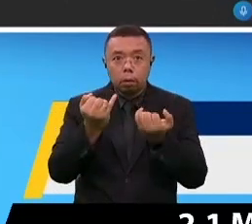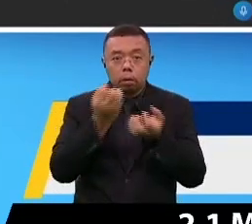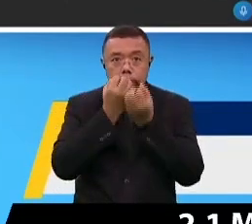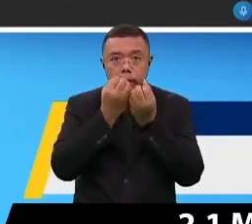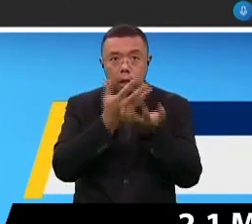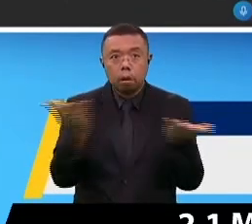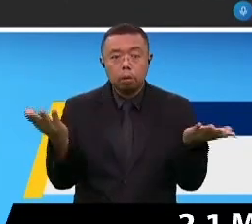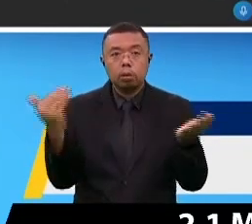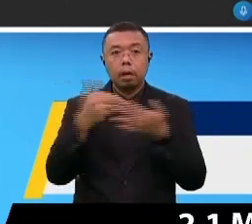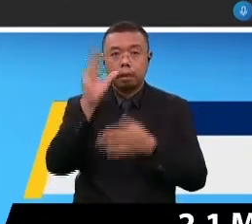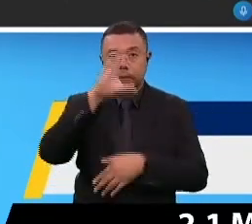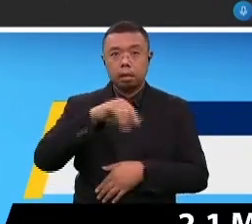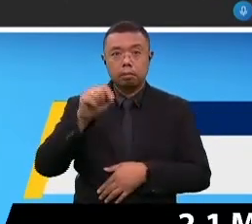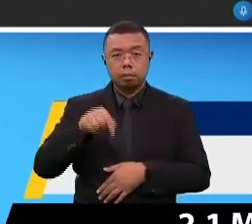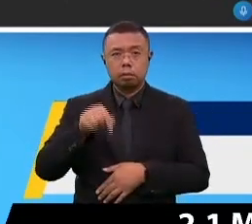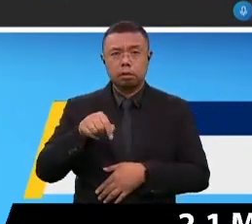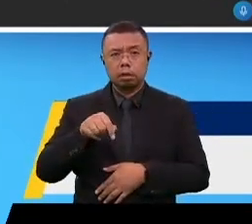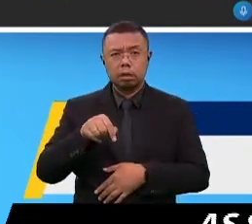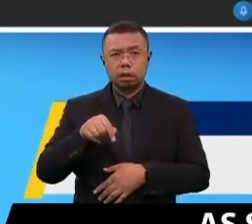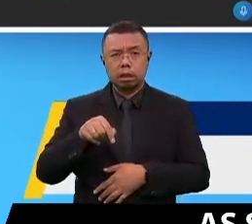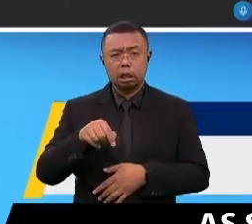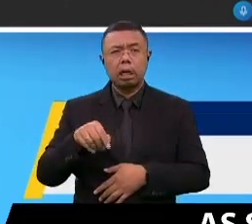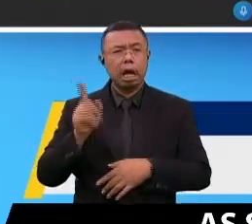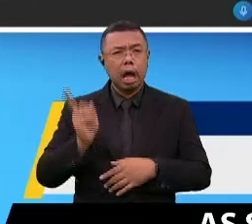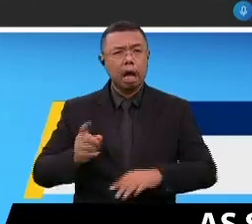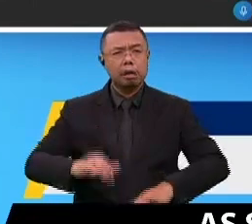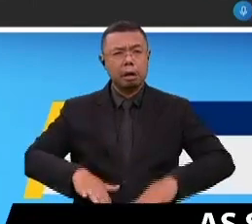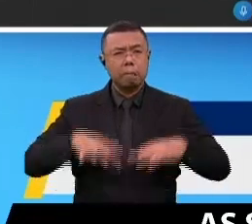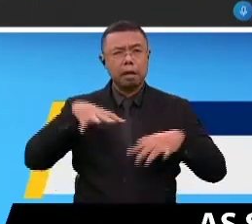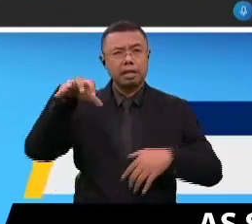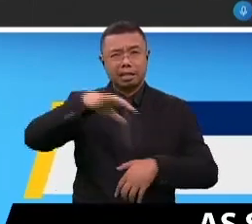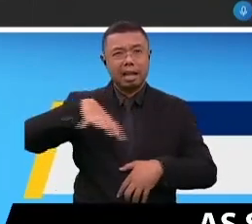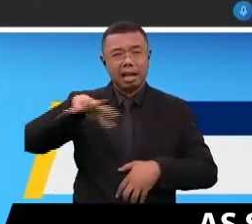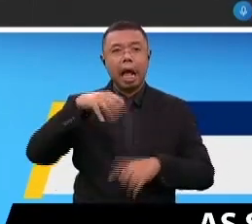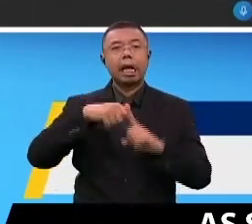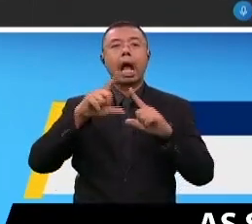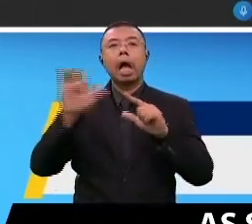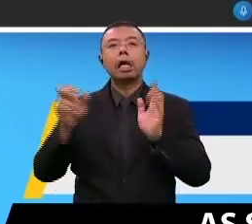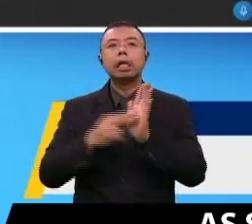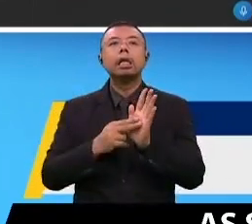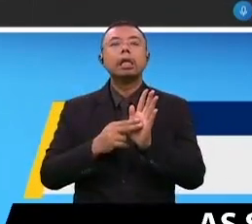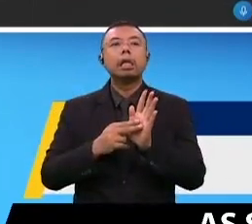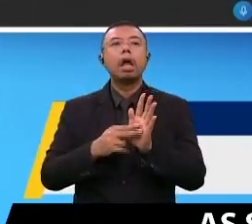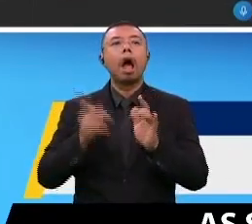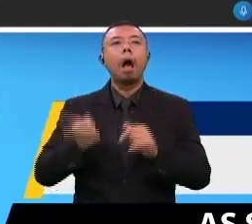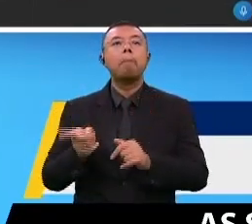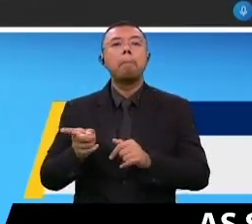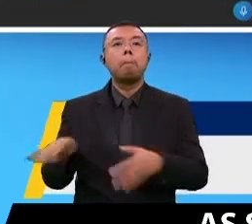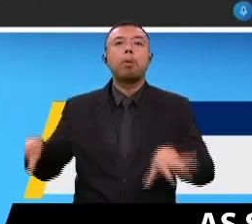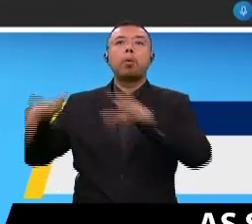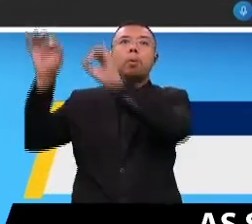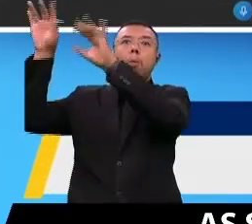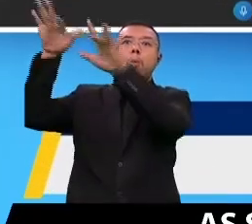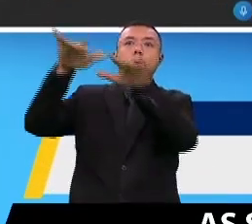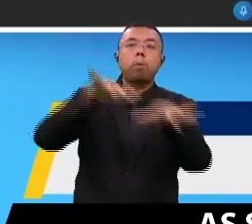hingga malam ini terjadi banjir di wilayah kalian banjir bandang dan saat ini